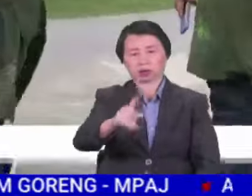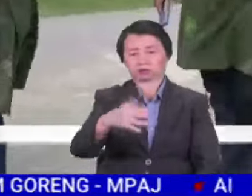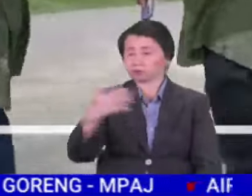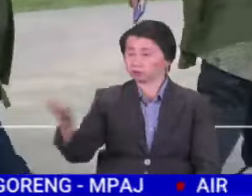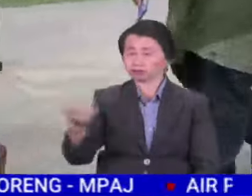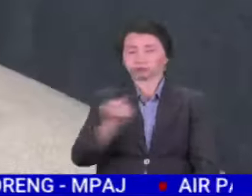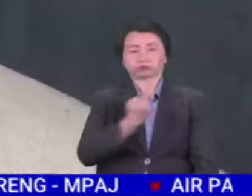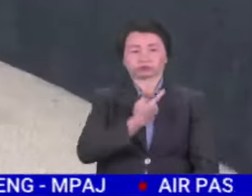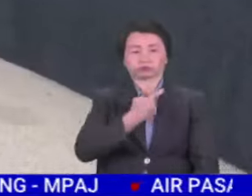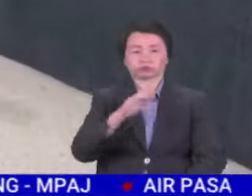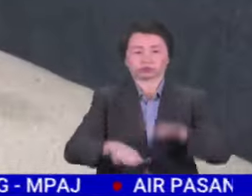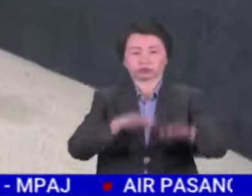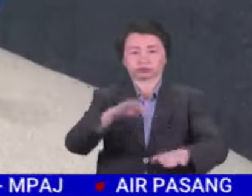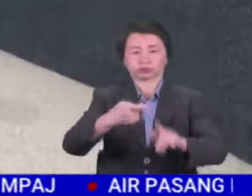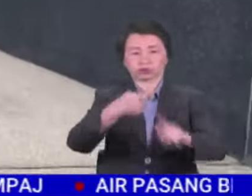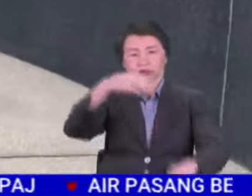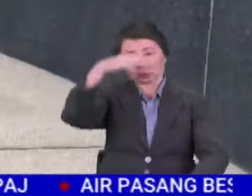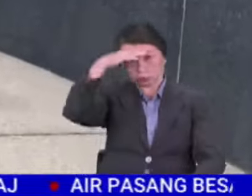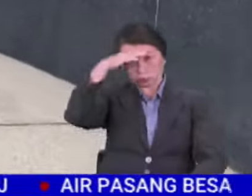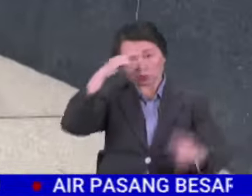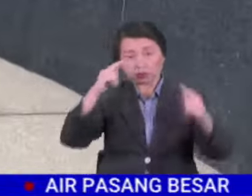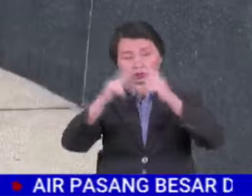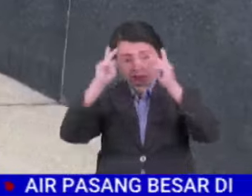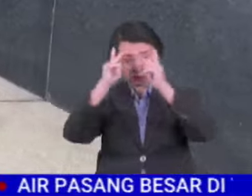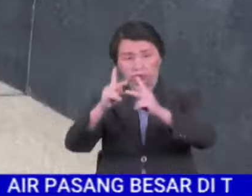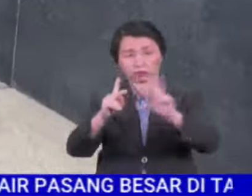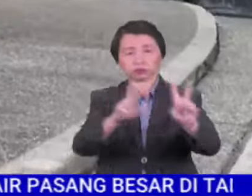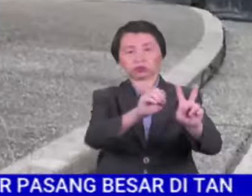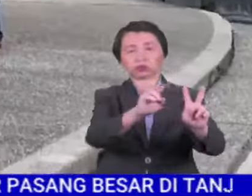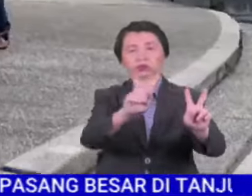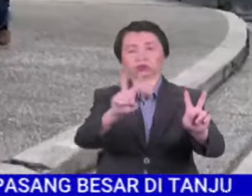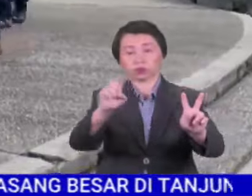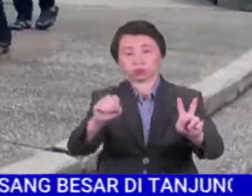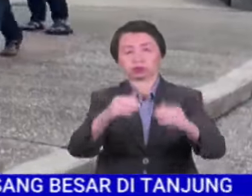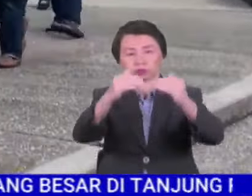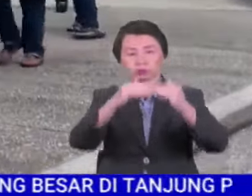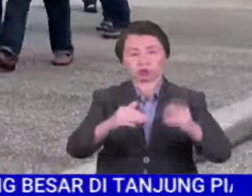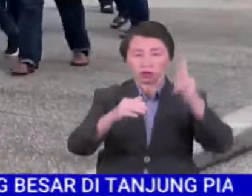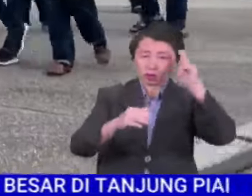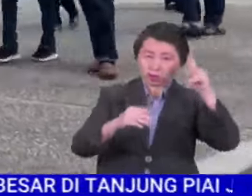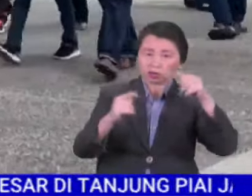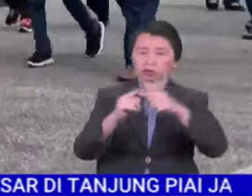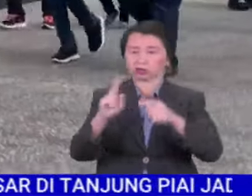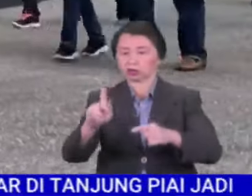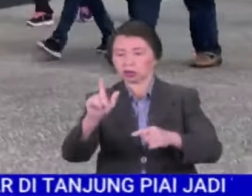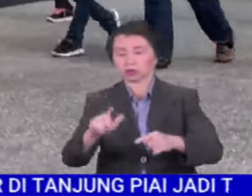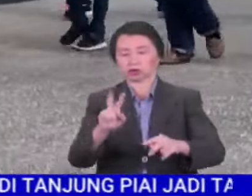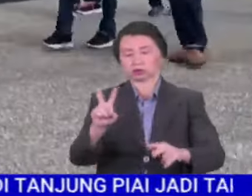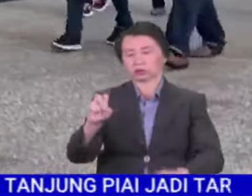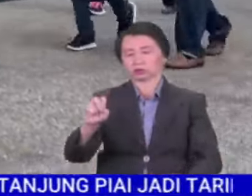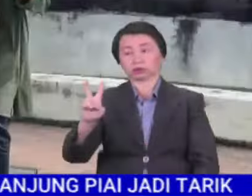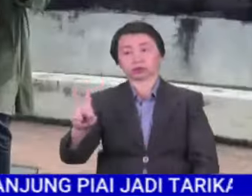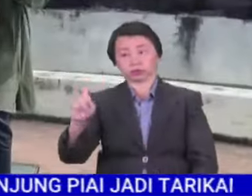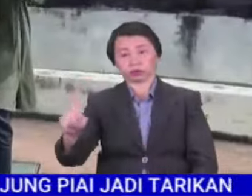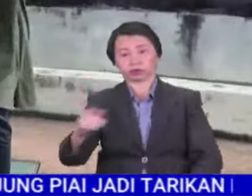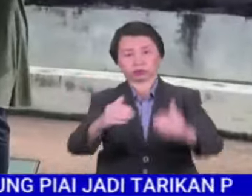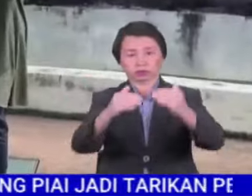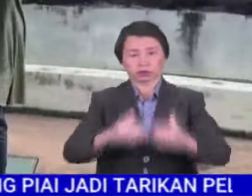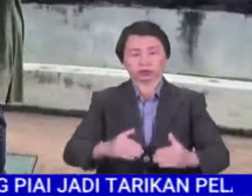Solo pertama dari dzuhur ke Kuantan pada 2020 diikuti Kelantan ke Kuala Lumpur pada 2021